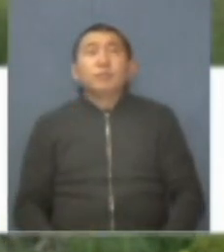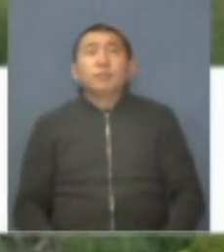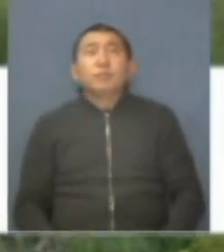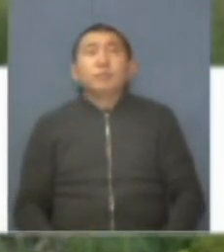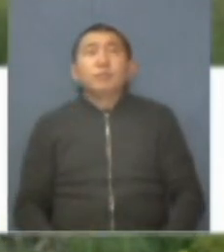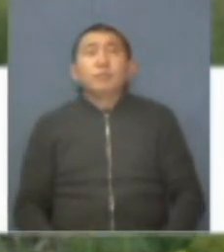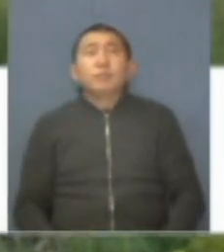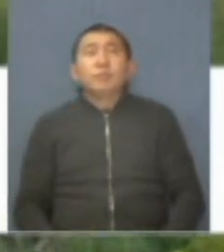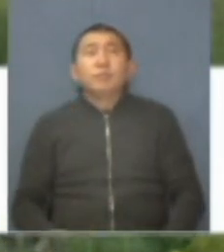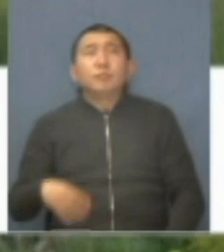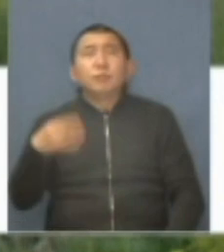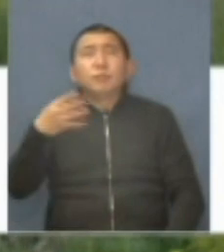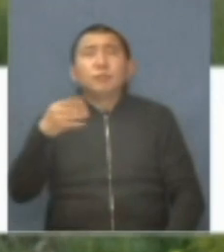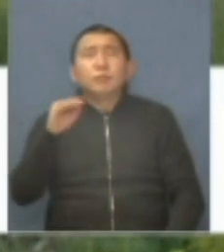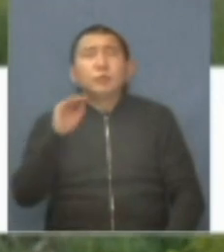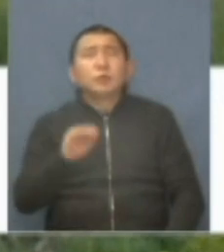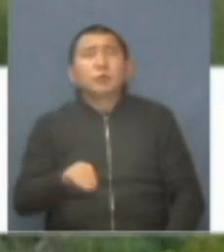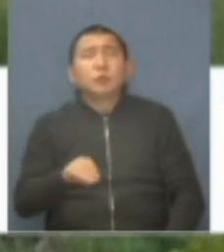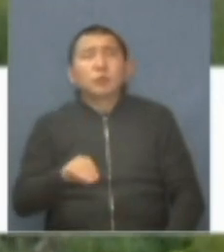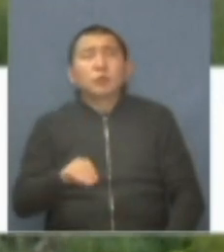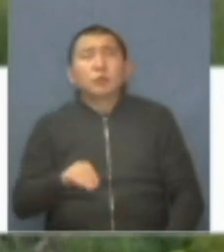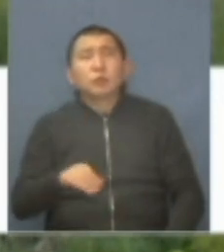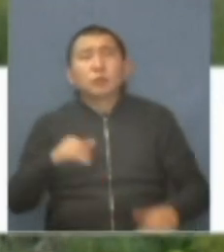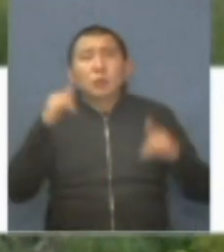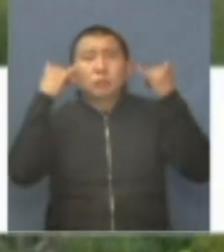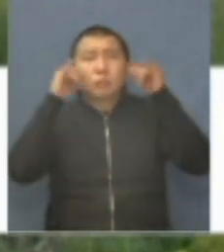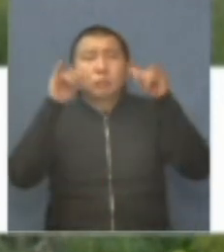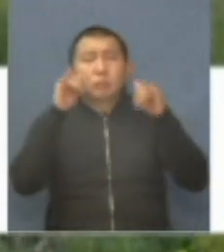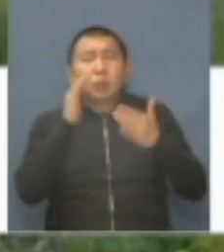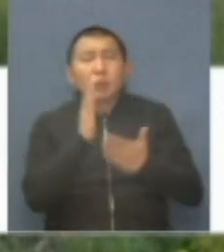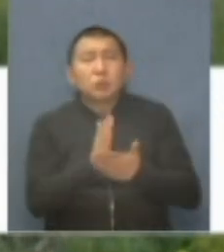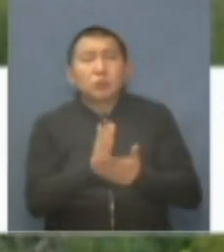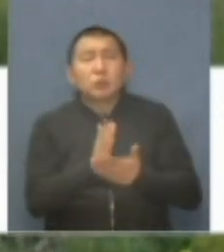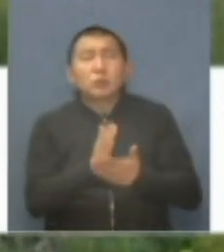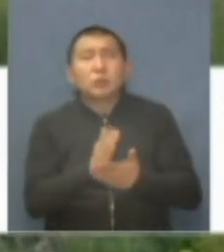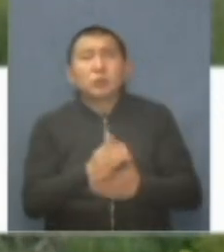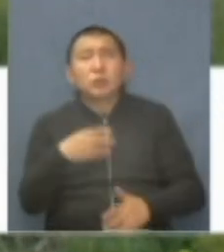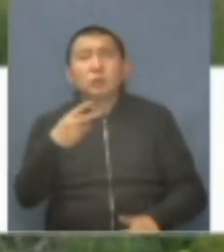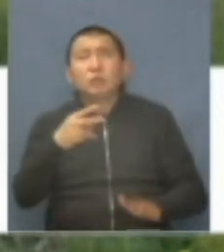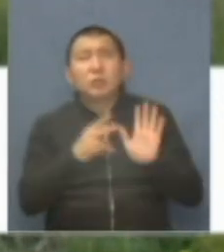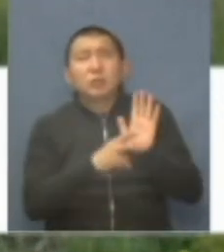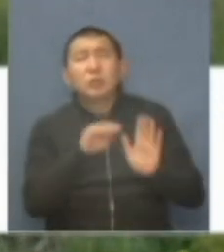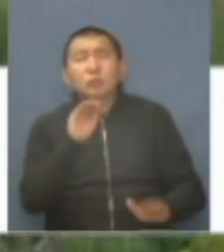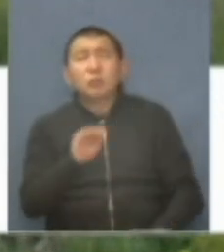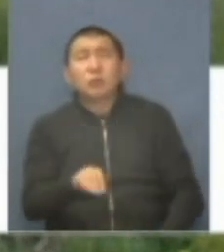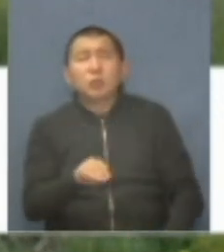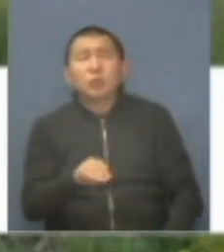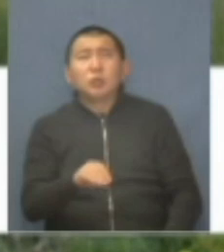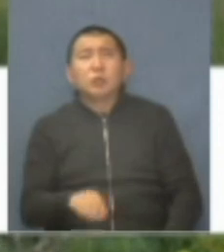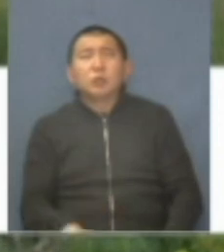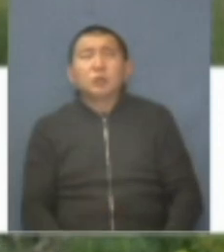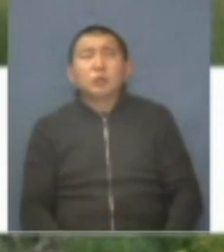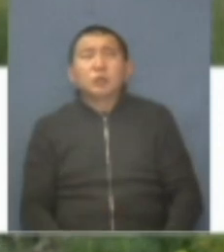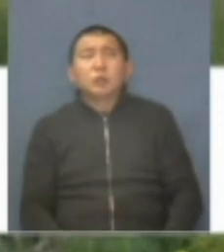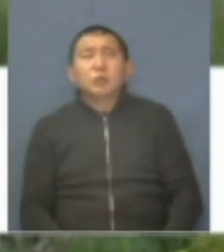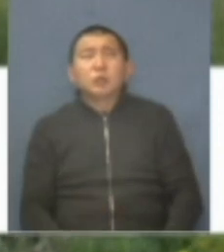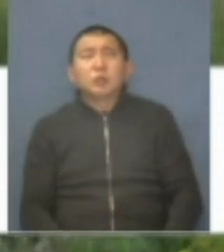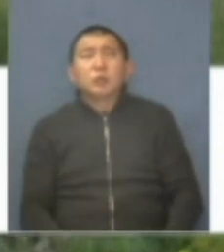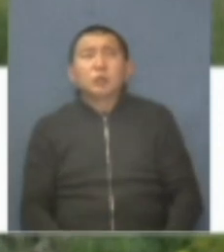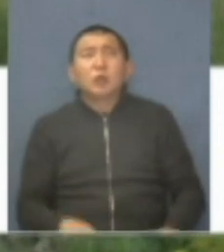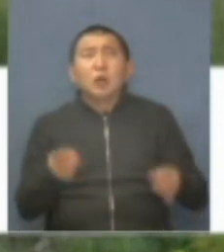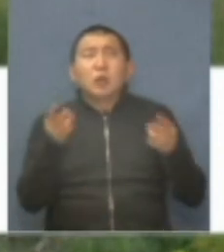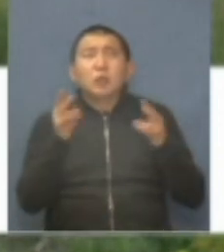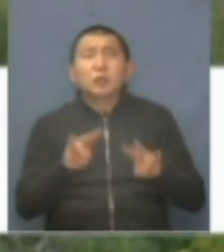где-то около 40 тысяч голов племенного скота имеется. Из них 27 тысяч голов мясного направления. Остальные